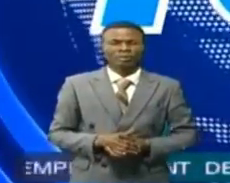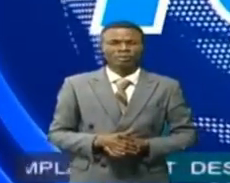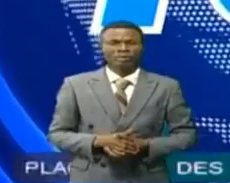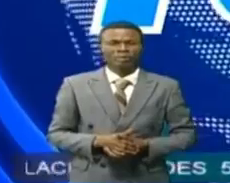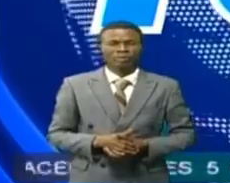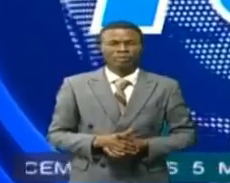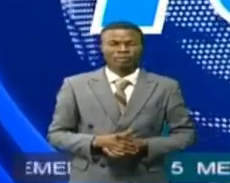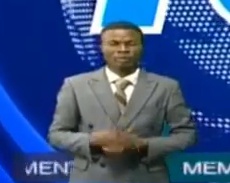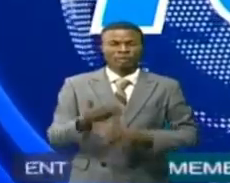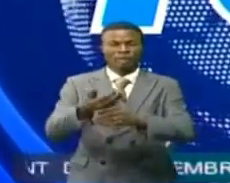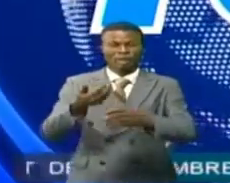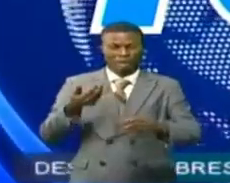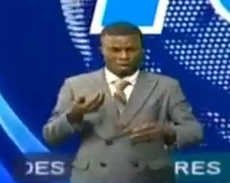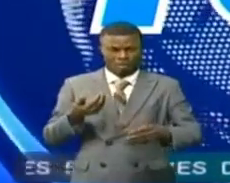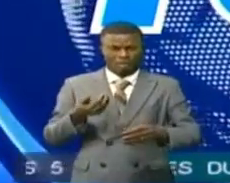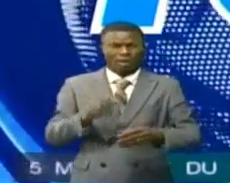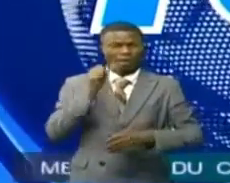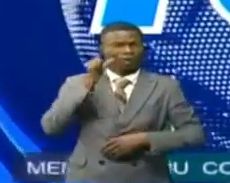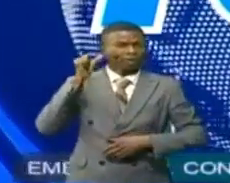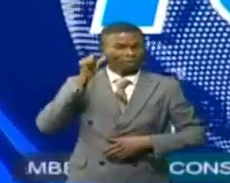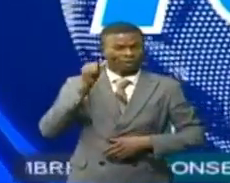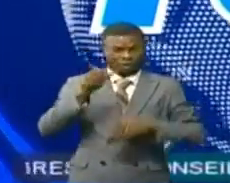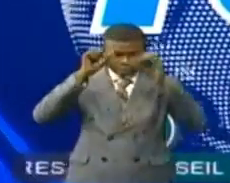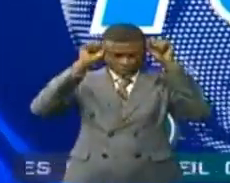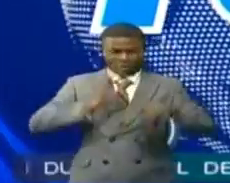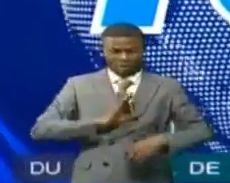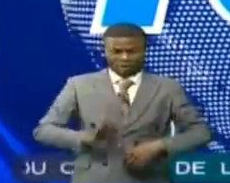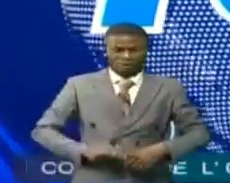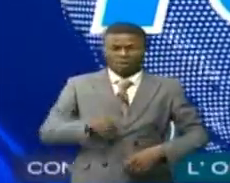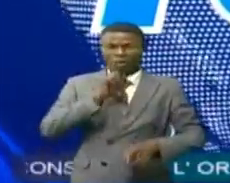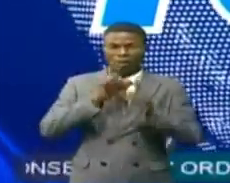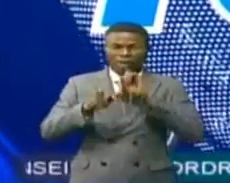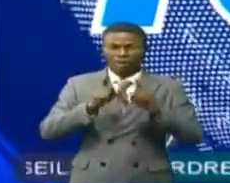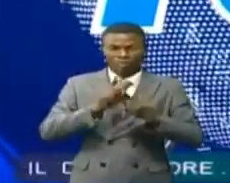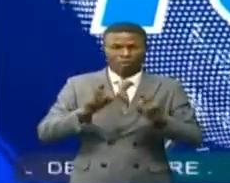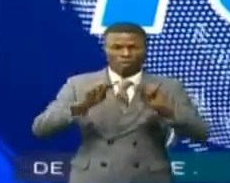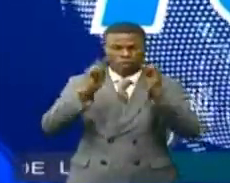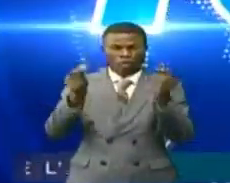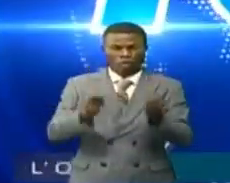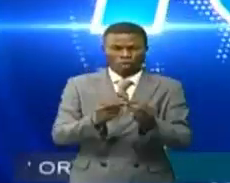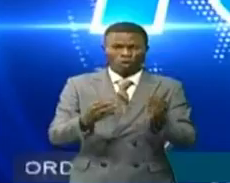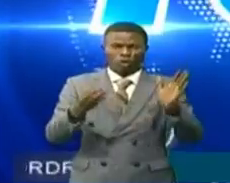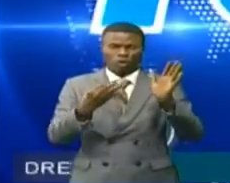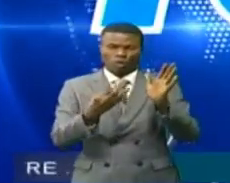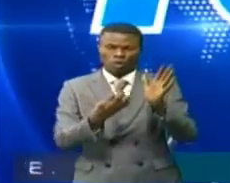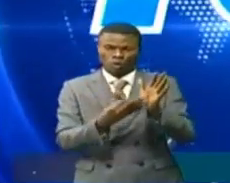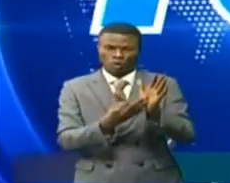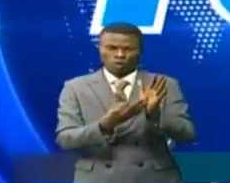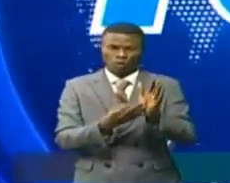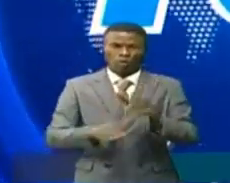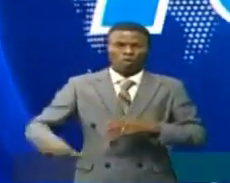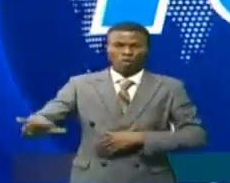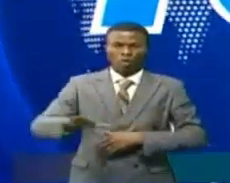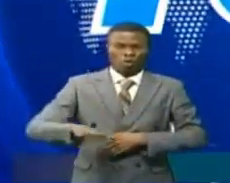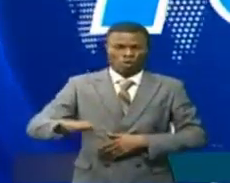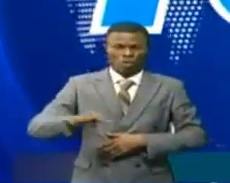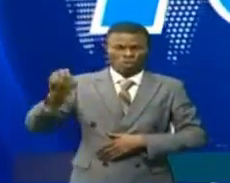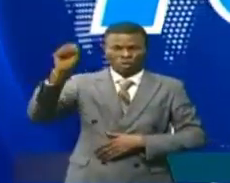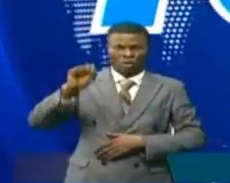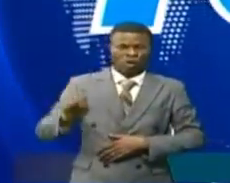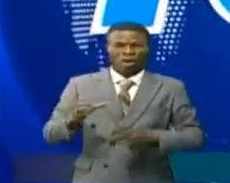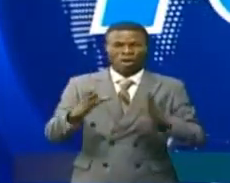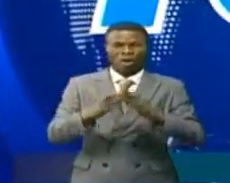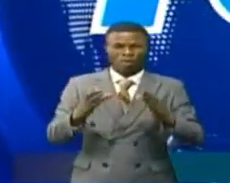À la veille, Félix-Antoine Tshisekedi a eu des échanges avec la comtesse de Wessex au Royaume-Uni, Sophie Rice, a